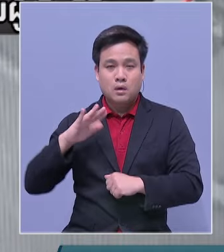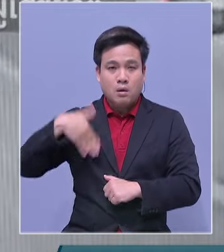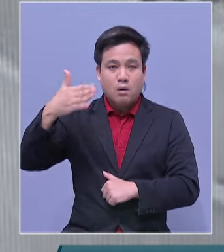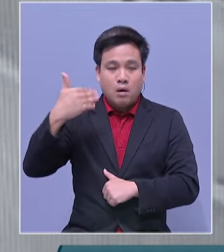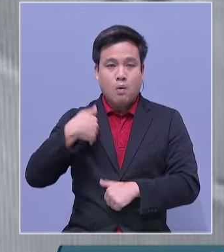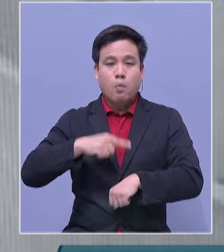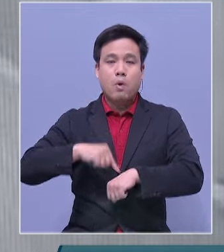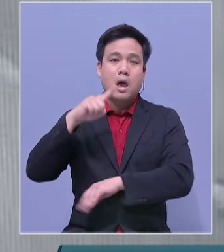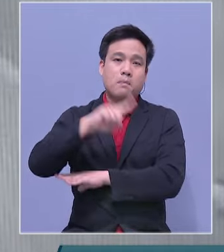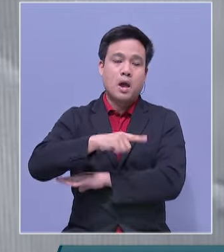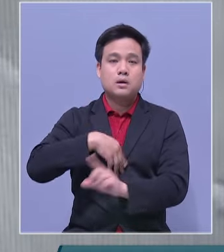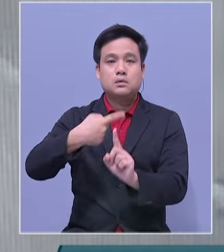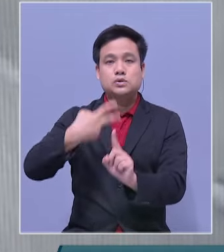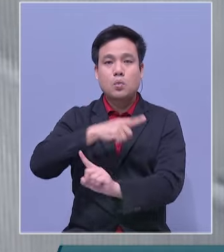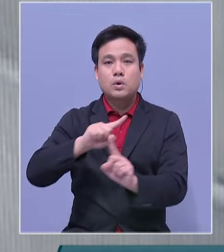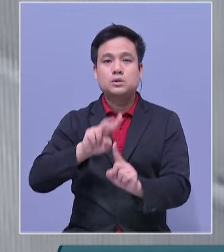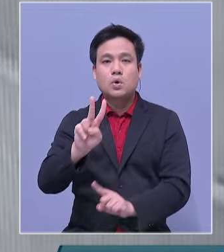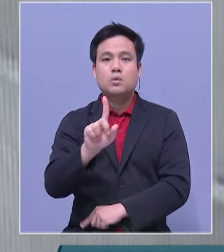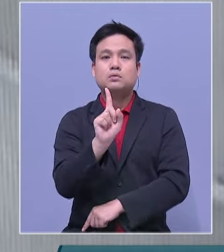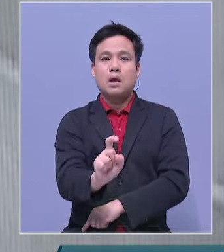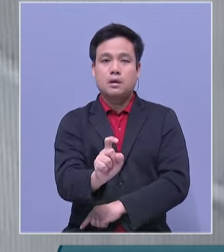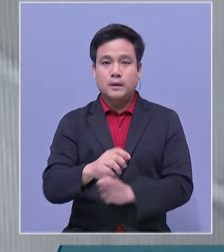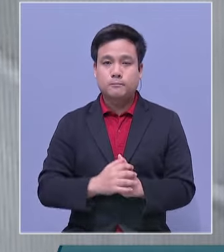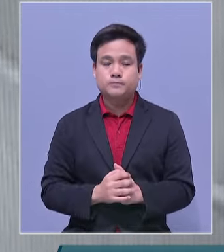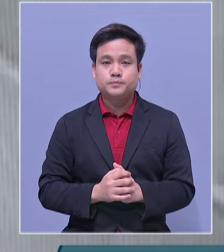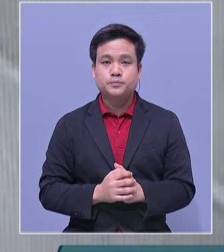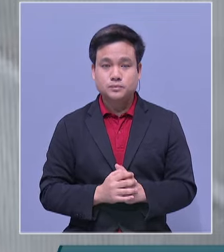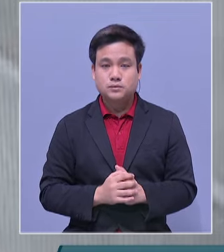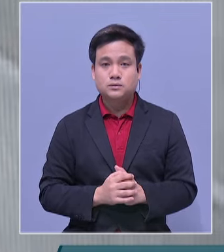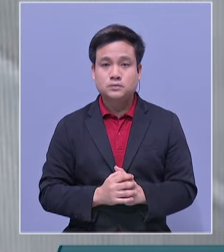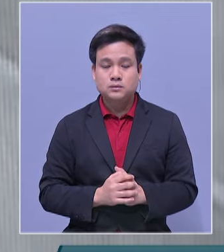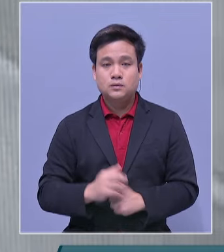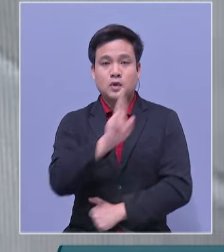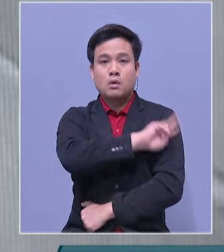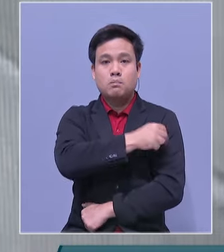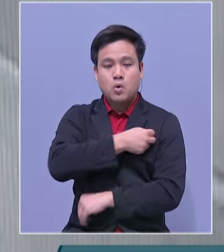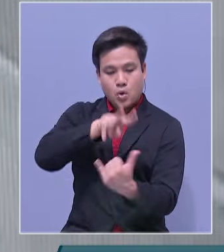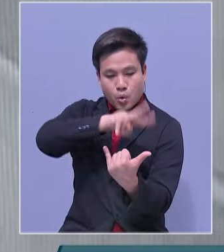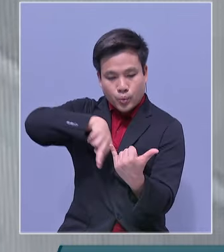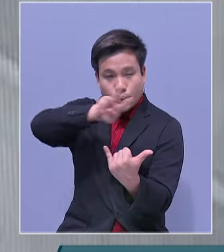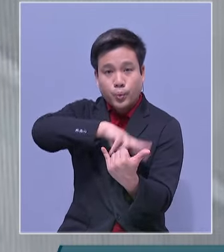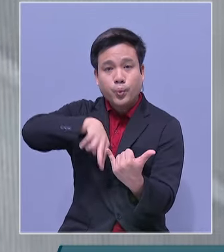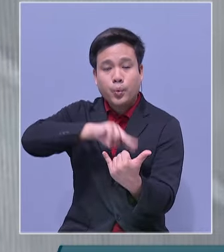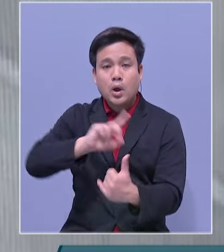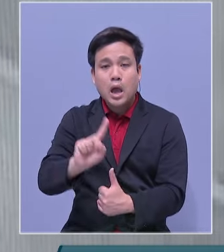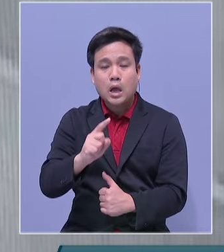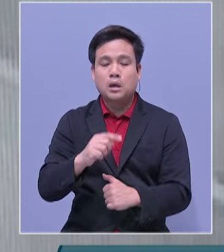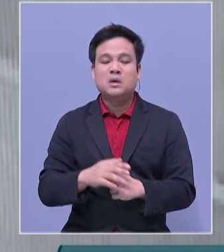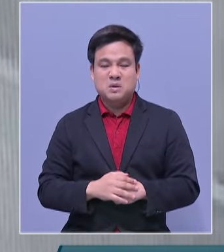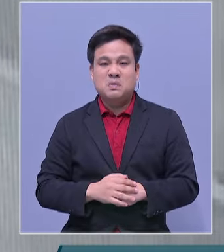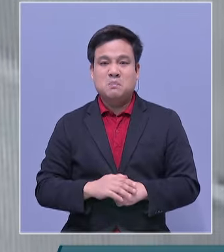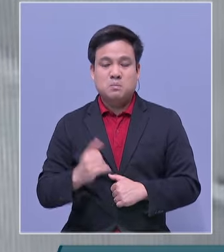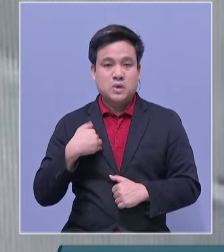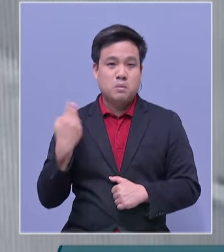กุมภาพันธ์ที่ผ่านมาคือจากการชันสูตรนะคะพบว่าน้องกันค่ะถูกมีดดาบความยาวประมาณ 40-50ซมปัก